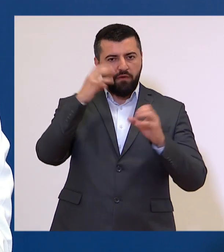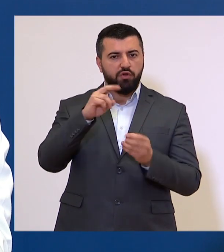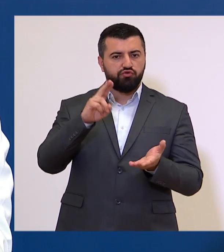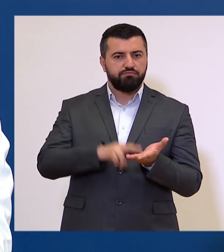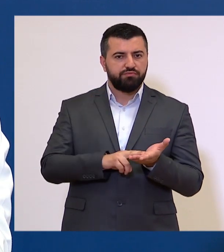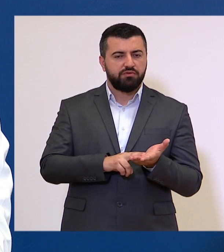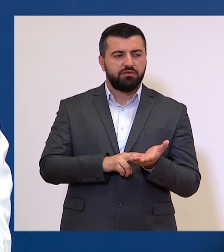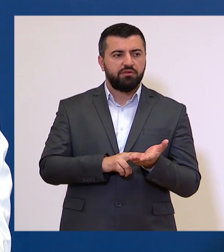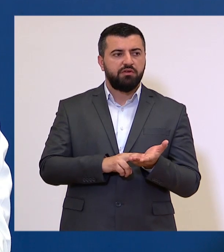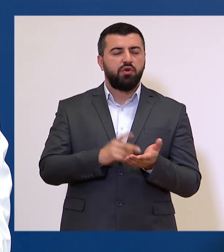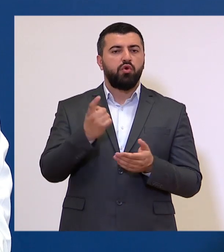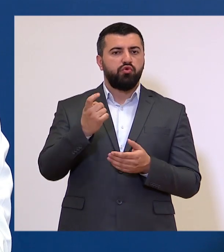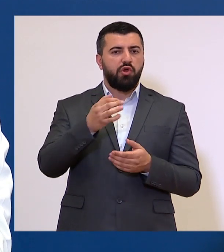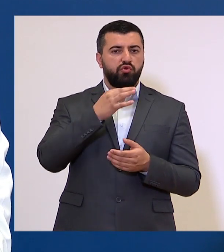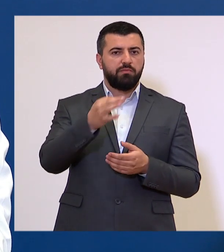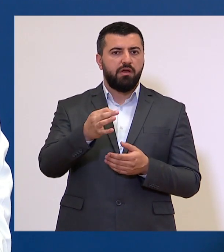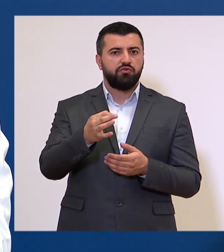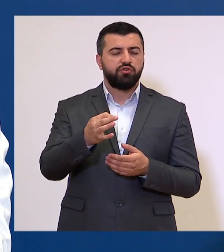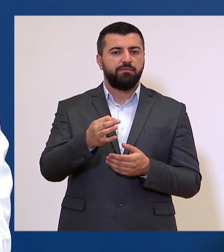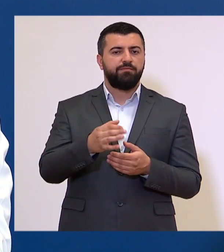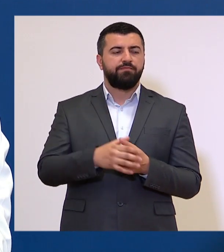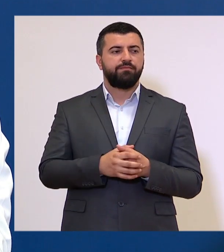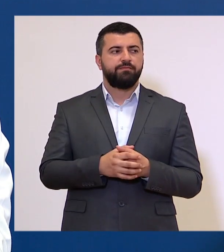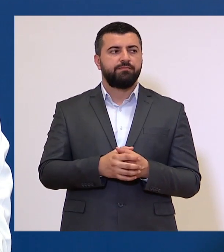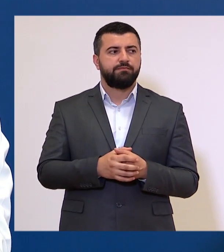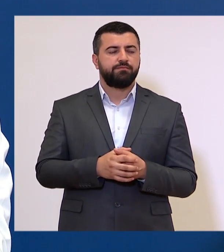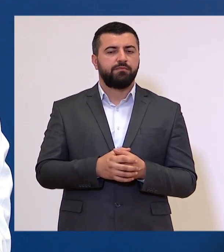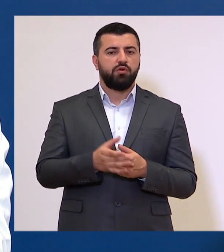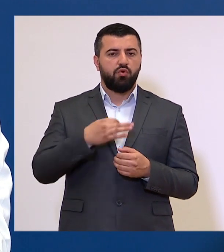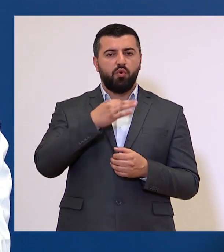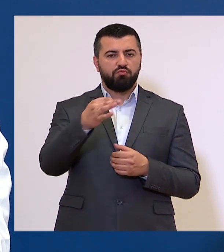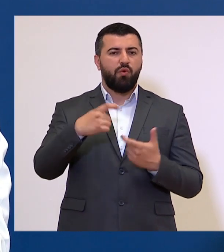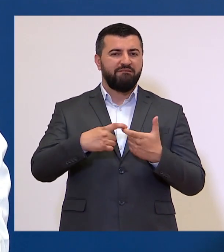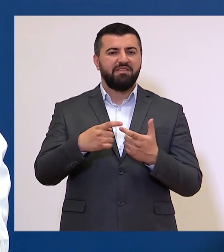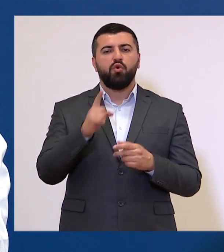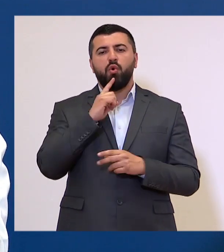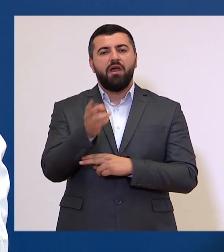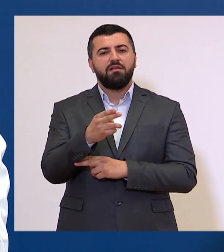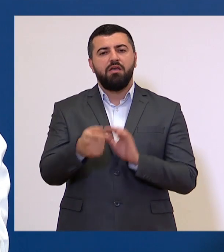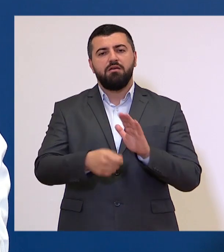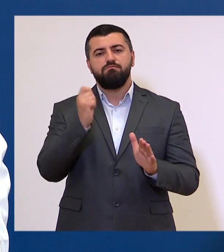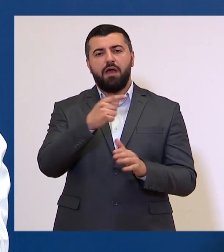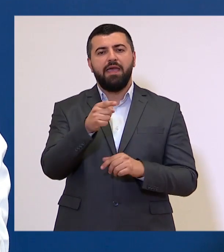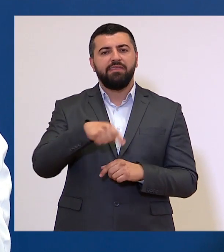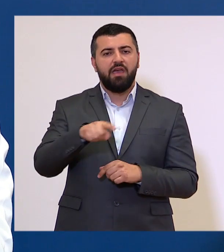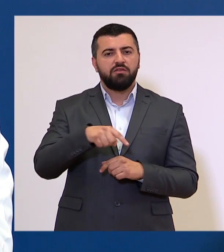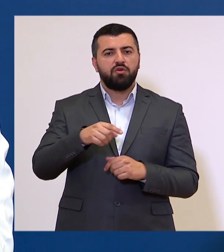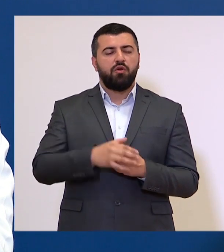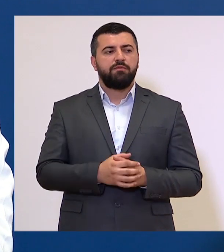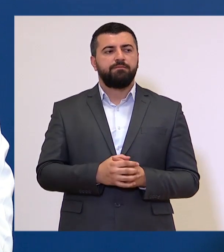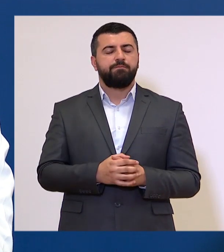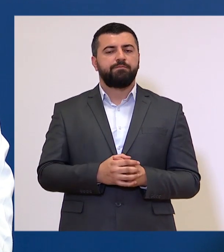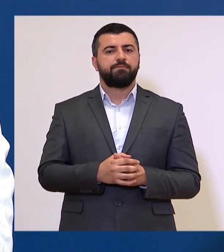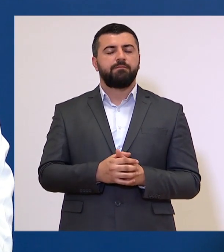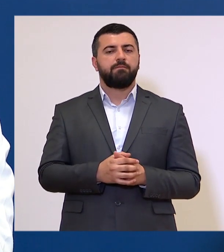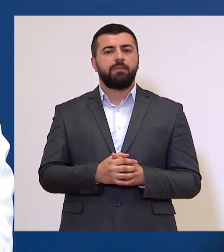ovu dilemu. Evo još jednom da se ovome, ako nije riješena, ja mislim da jeste,